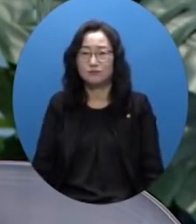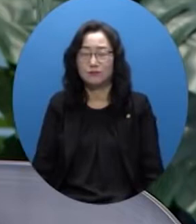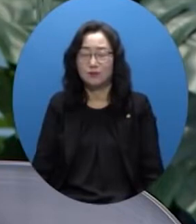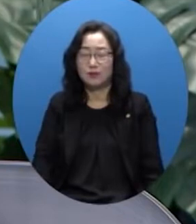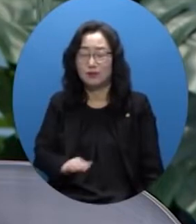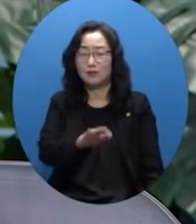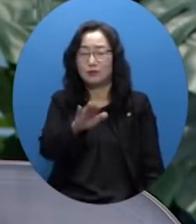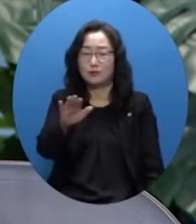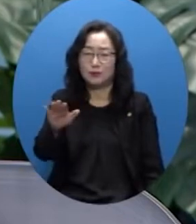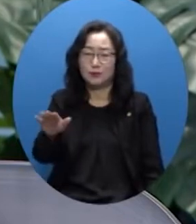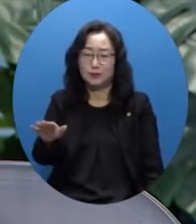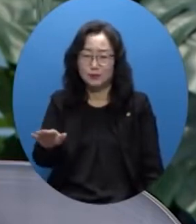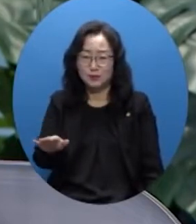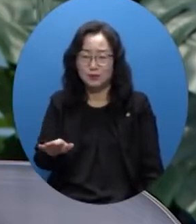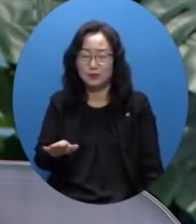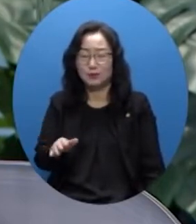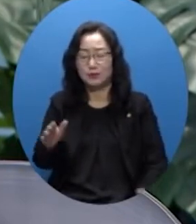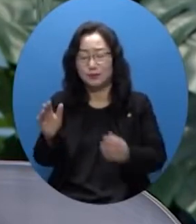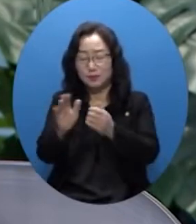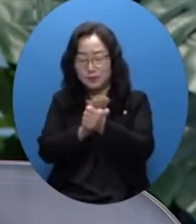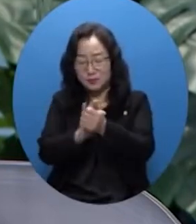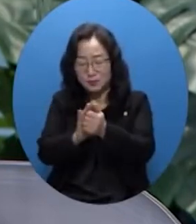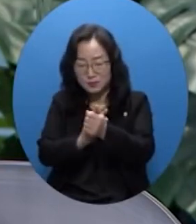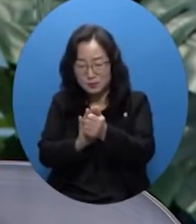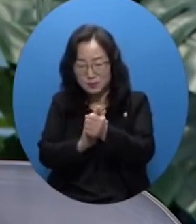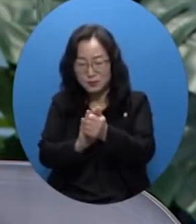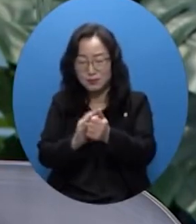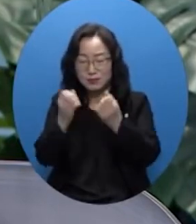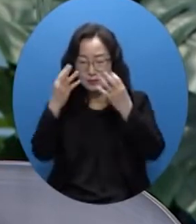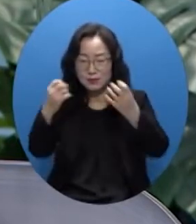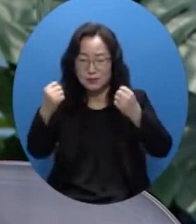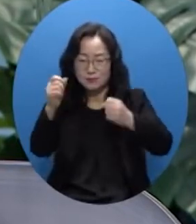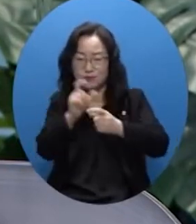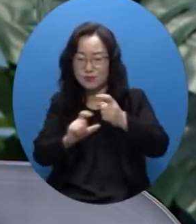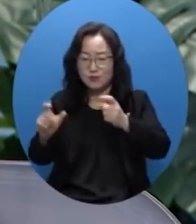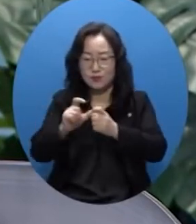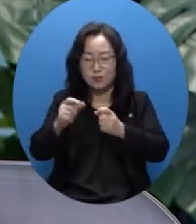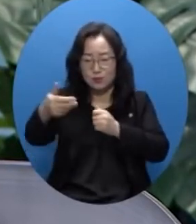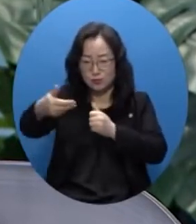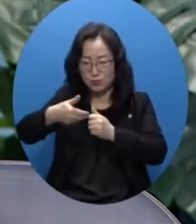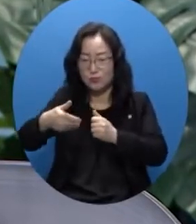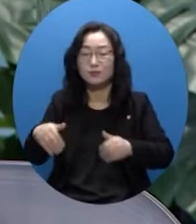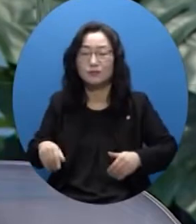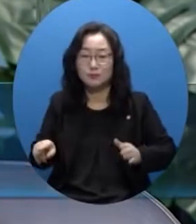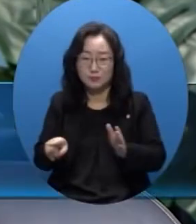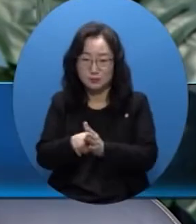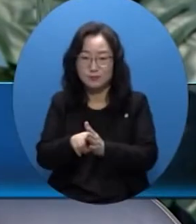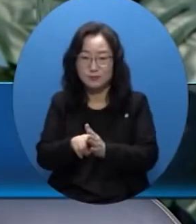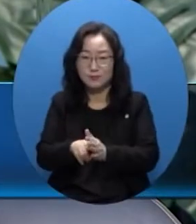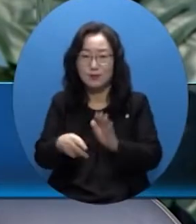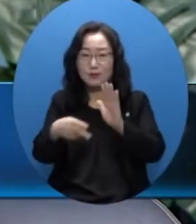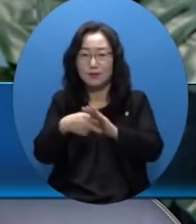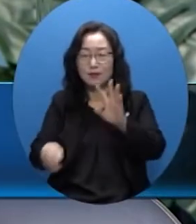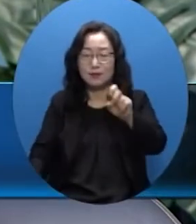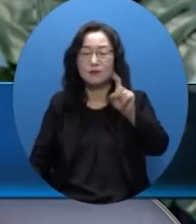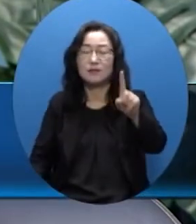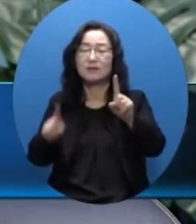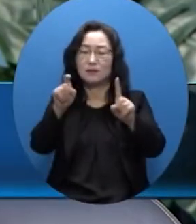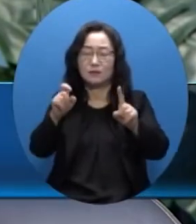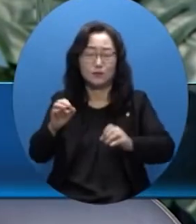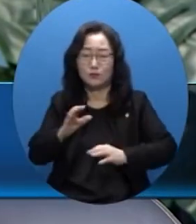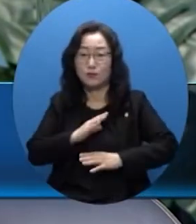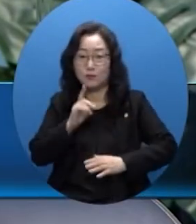우리를 위로하시고 셈을 더하였습니다 이사야 41장 10절에 놀라운 말씀이